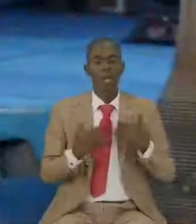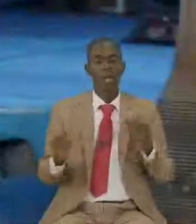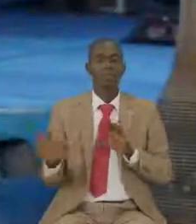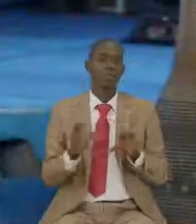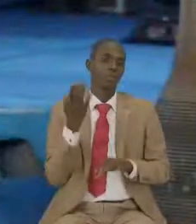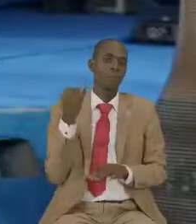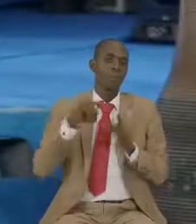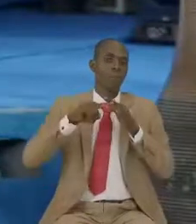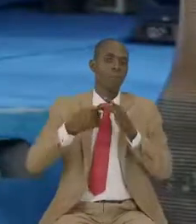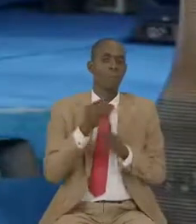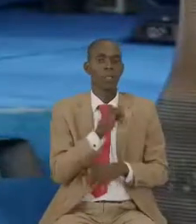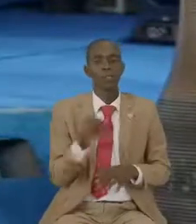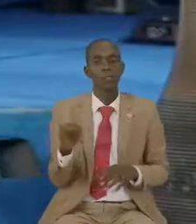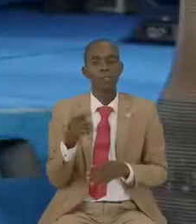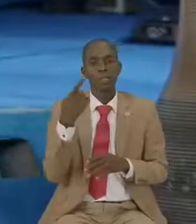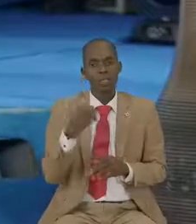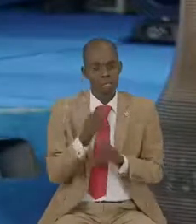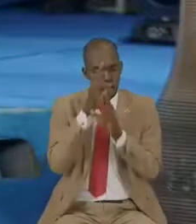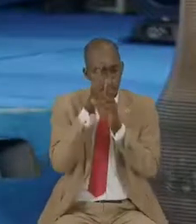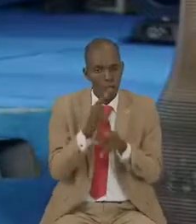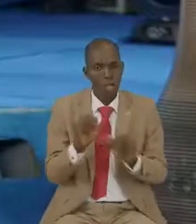cause de ce que Christ a fait.